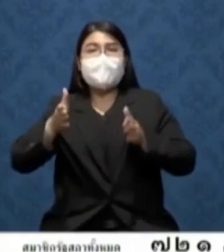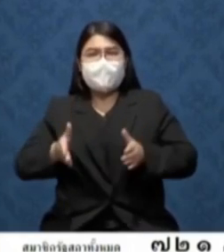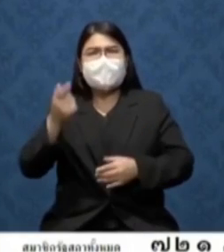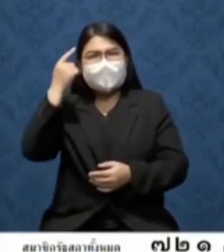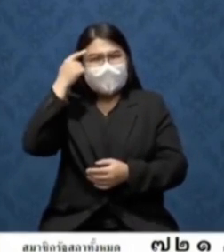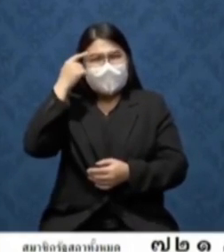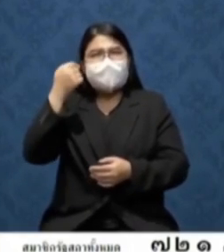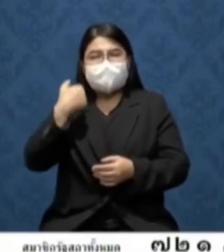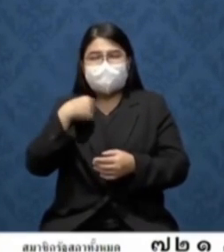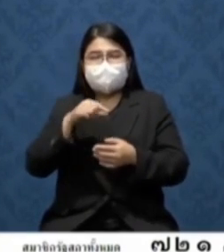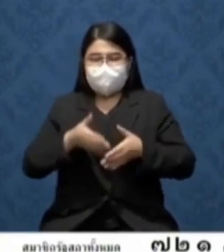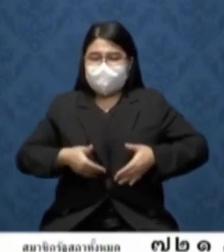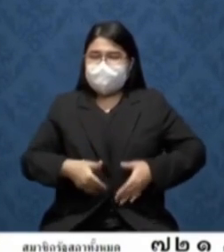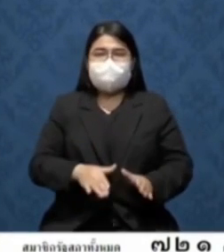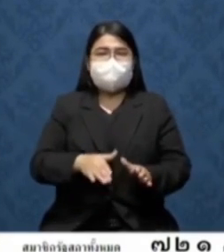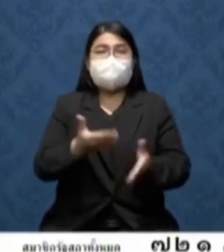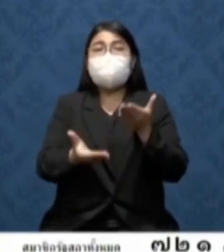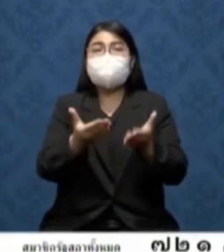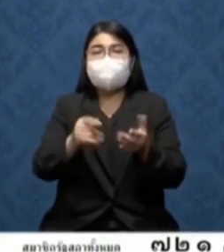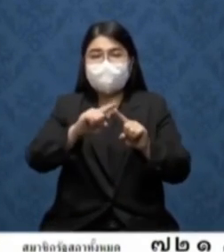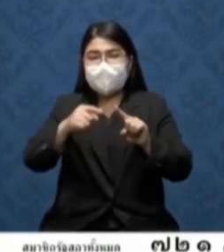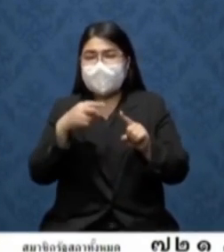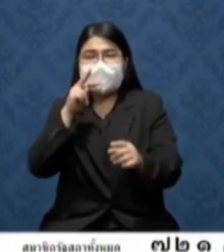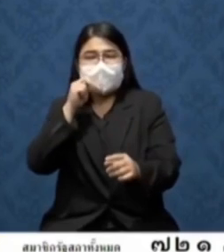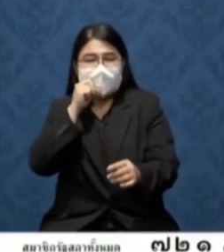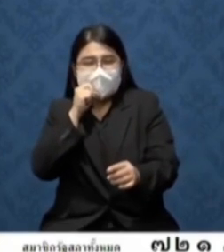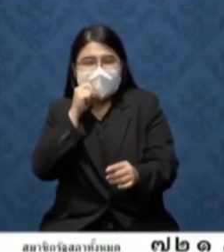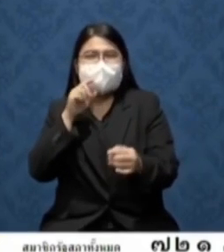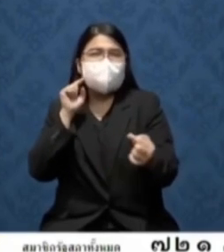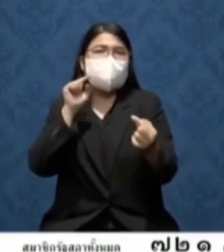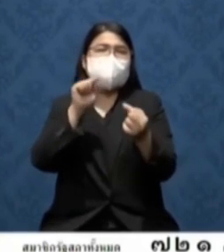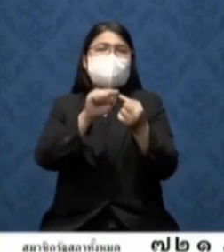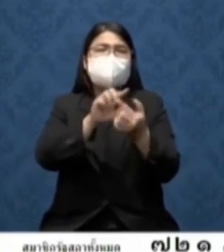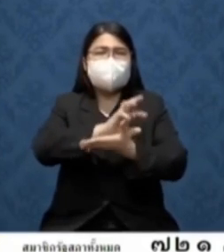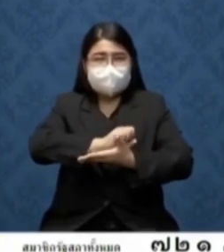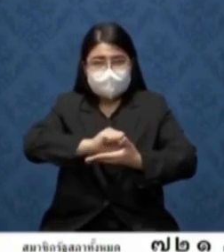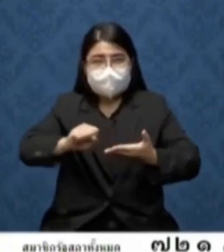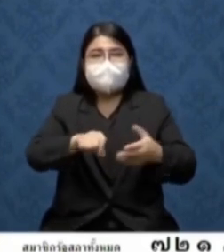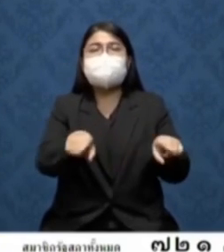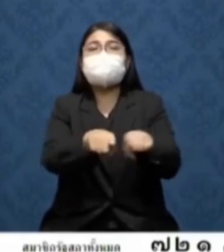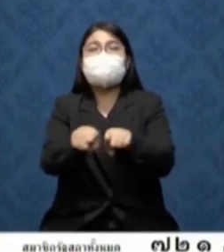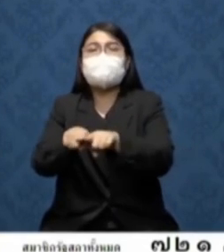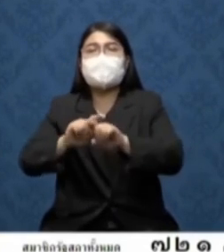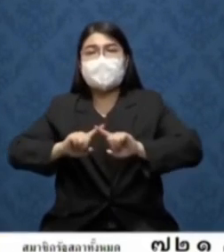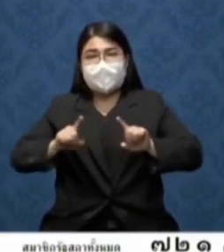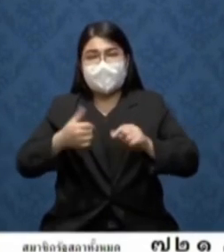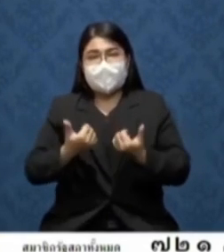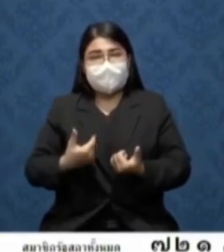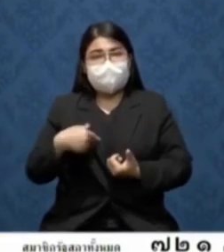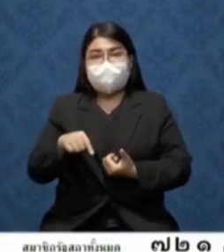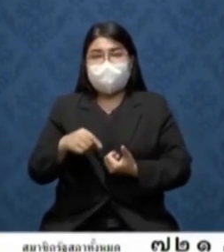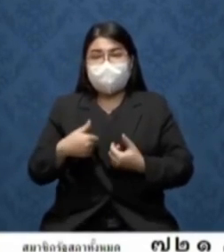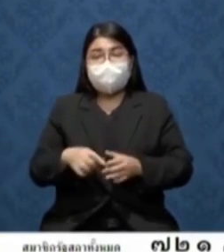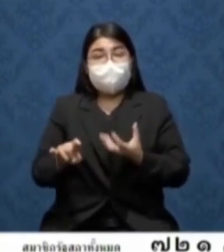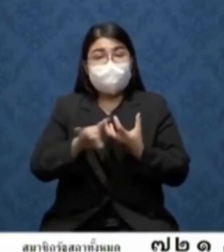ที่สะอาดเสมอภาคกันหรือไม่ครับคุณภาพชีวิตของคนเราขึ้นอยู่กับโชคชะตาบุญกรรม